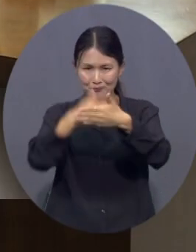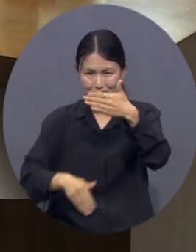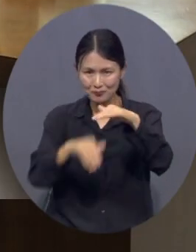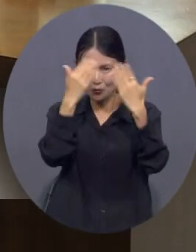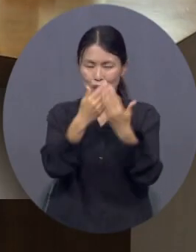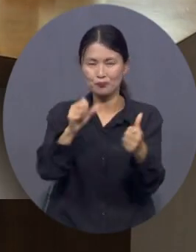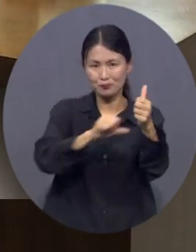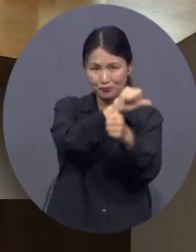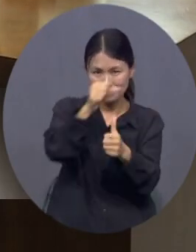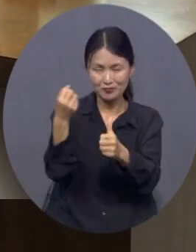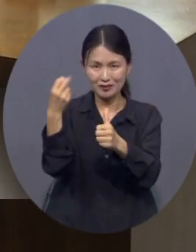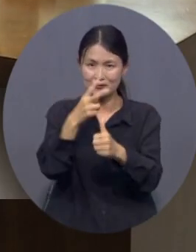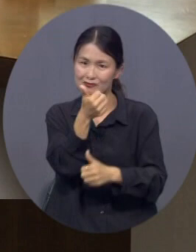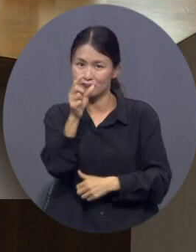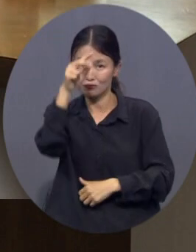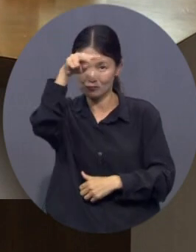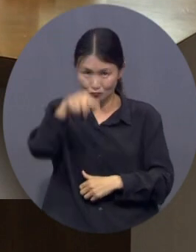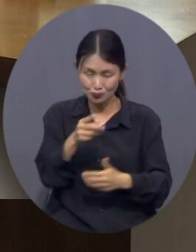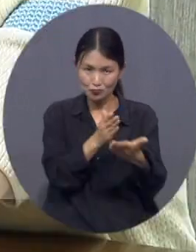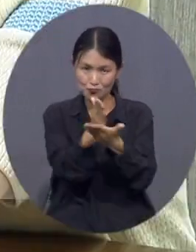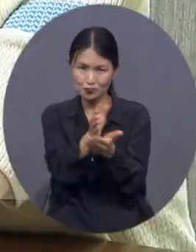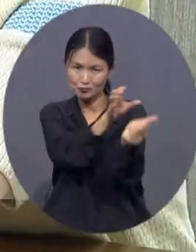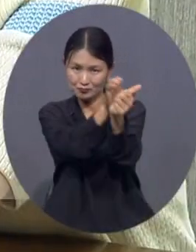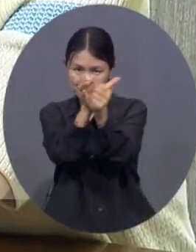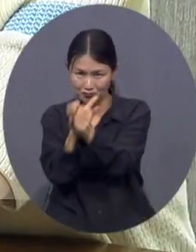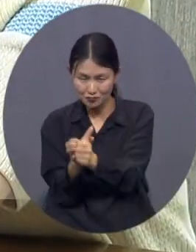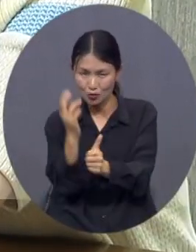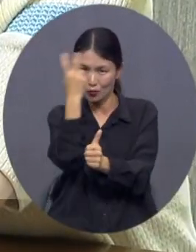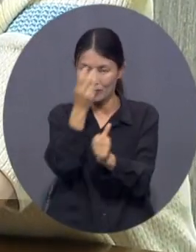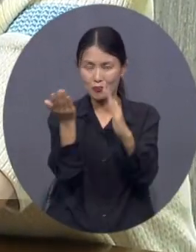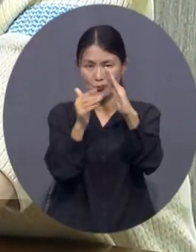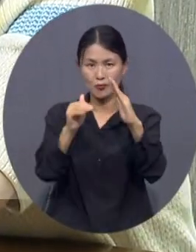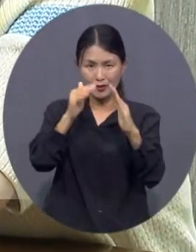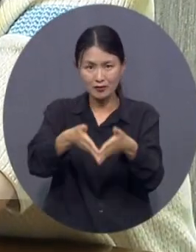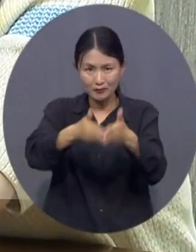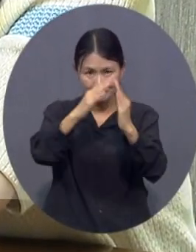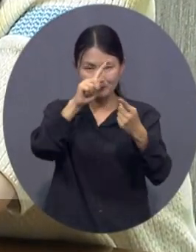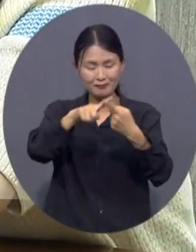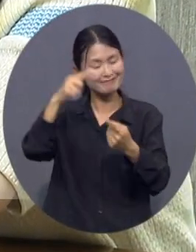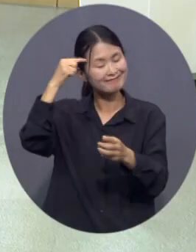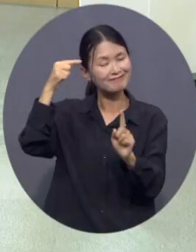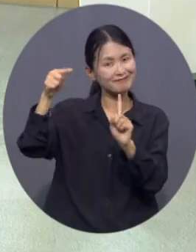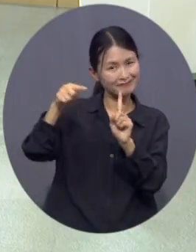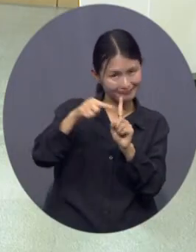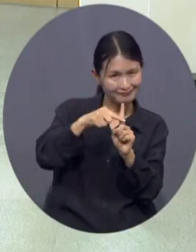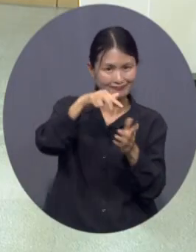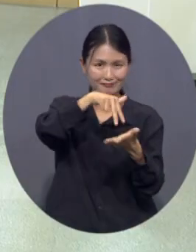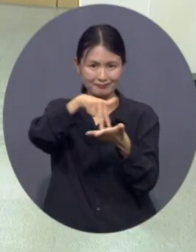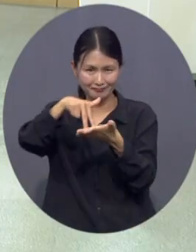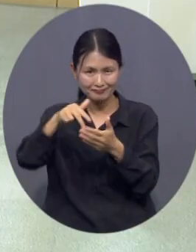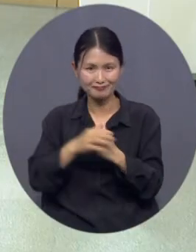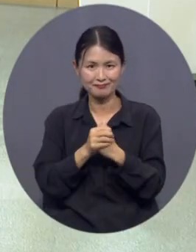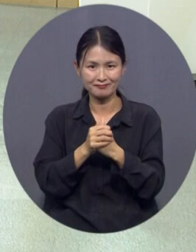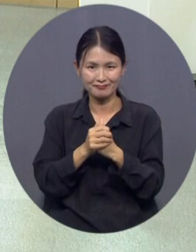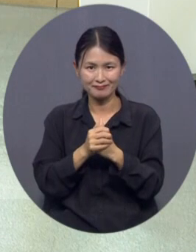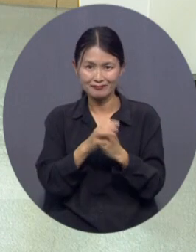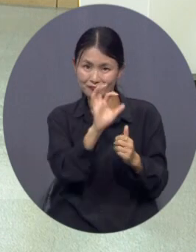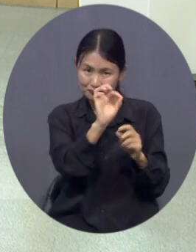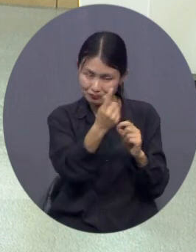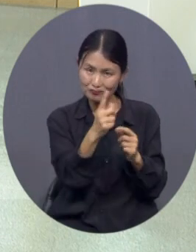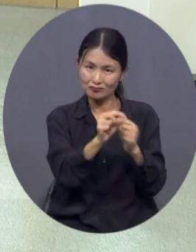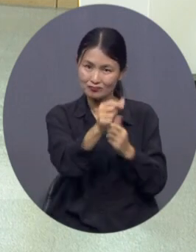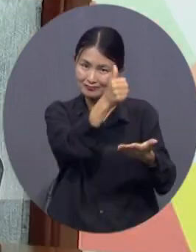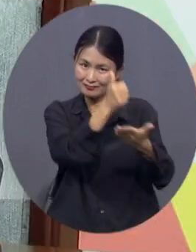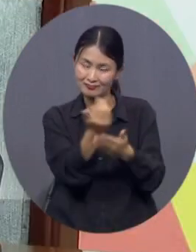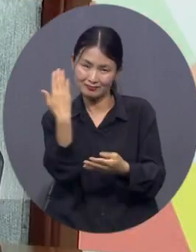환경과 하수 분야만 담당하는 환경관리공단 설립에 대해 긍정적인 입장을 내놨습니다. 한편 오영훈 지사는